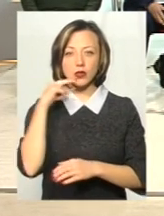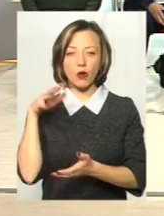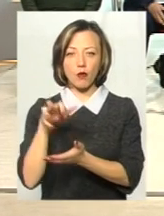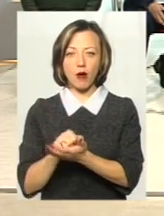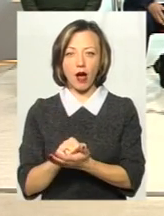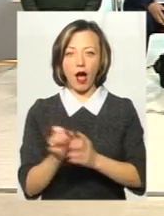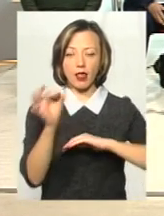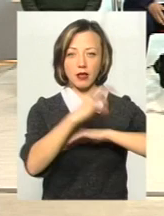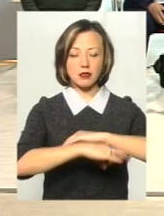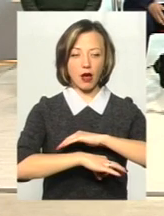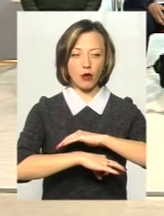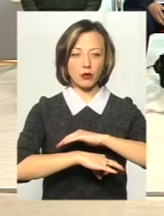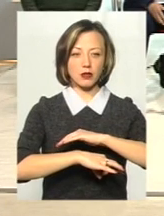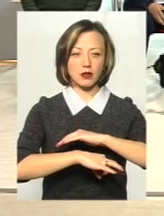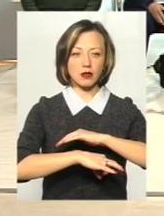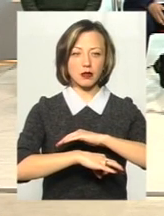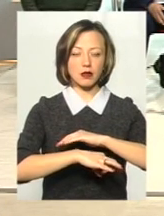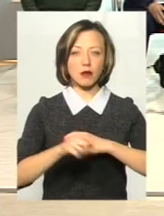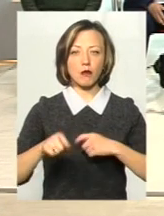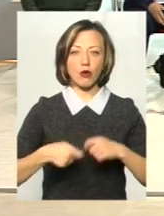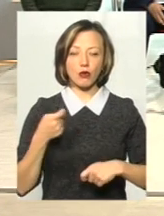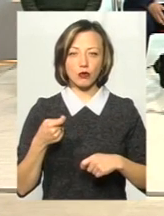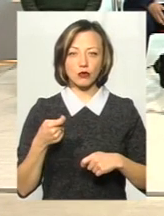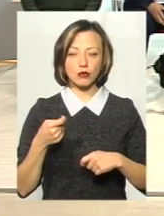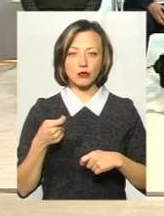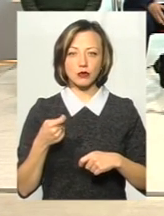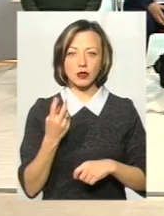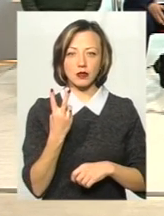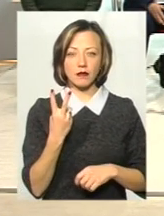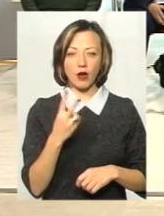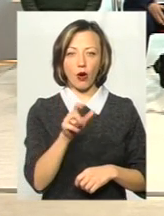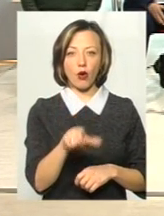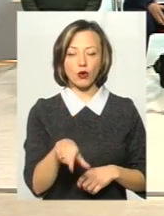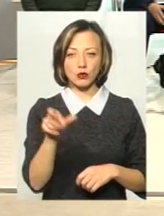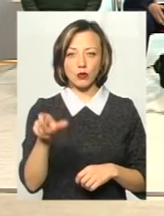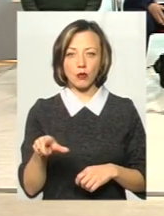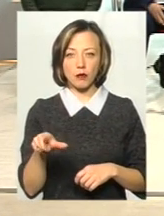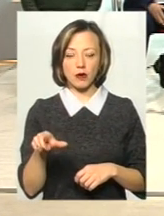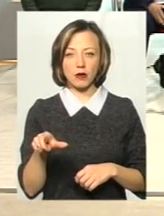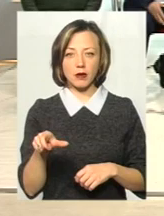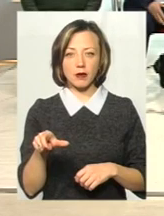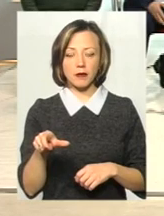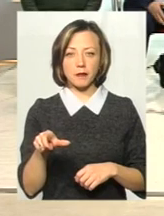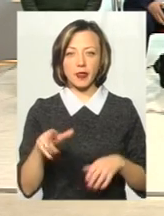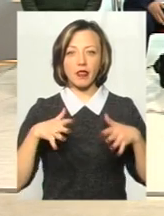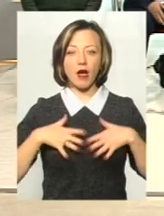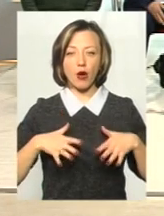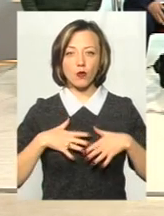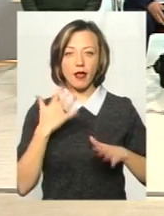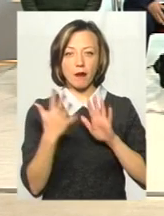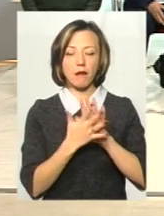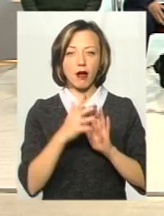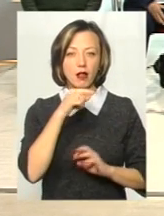А на заході порушує дві особи. Коли на Грузію напала